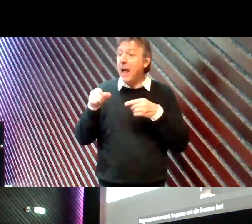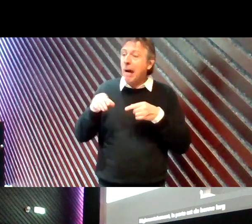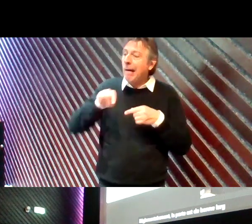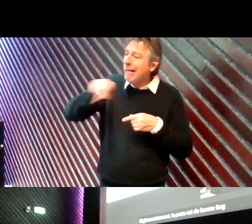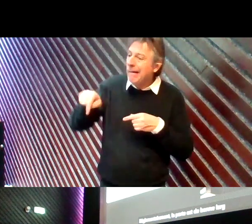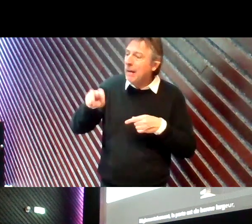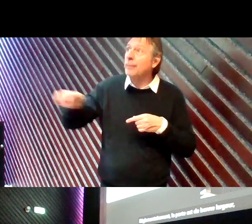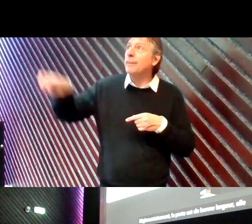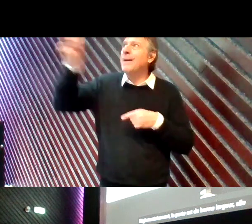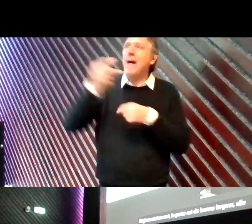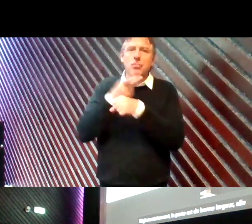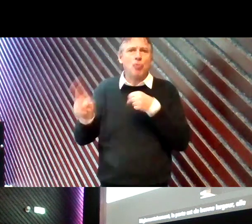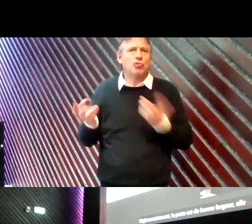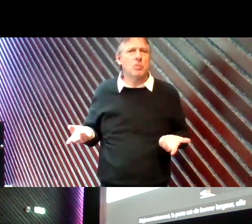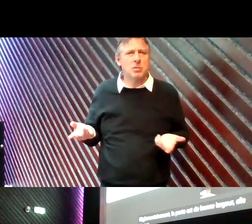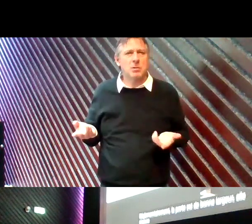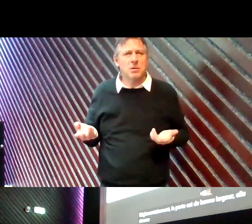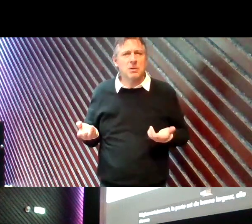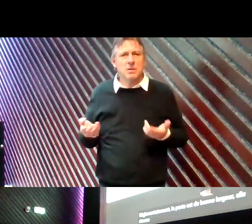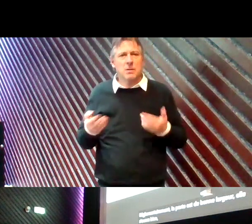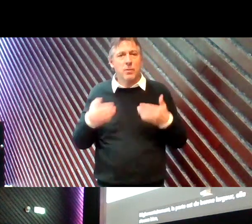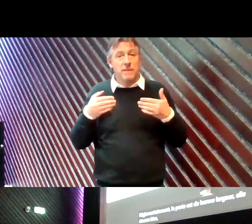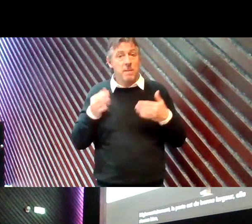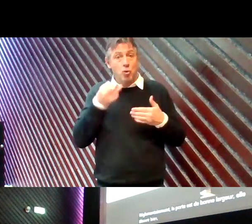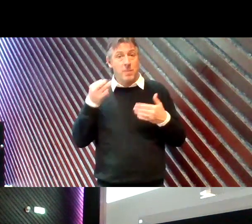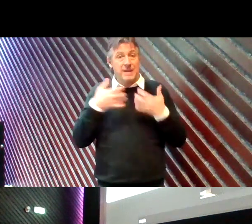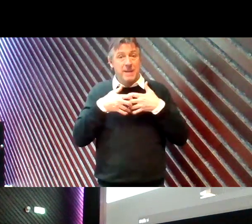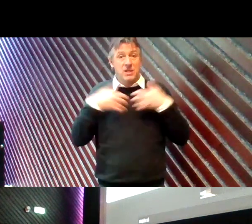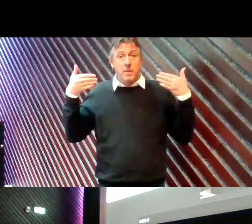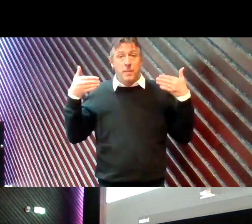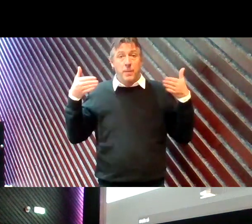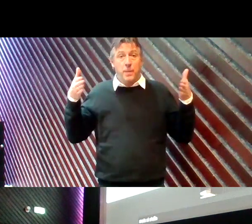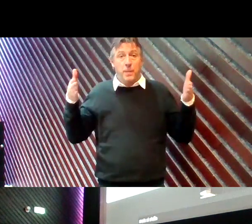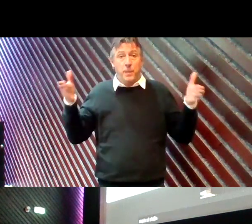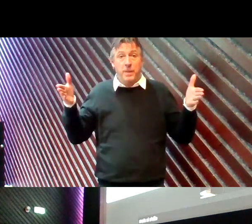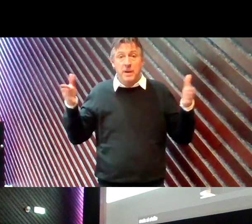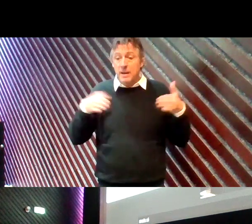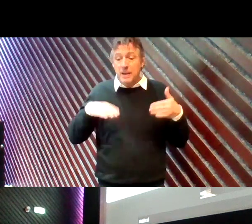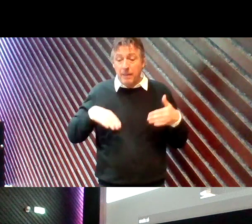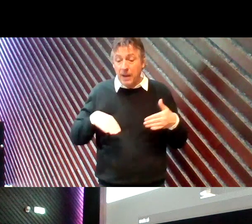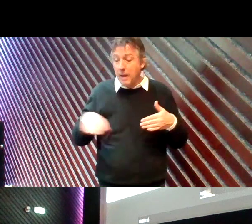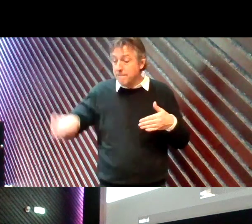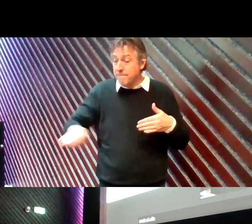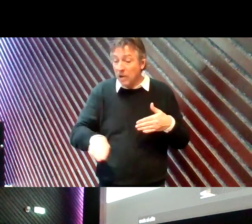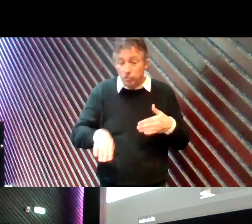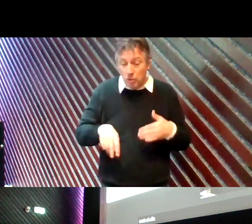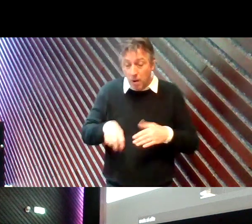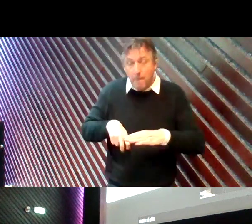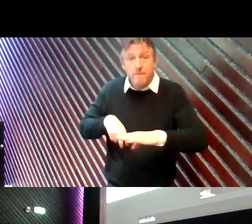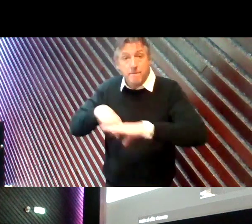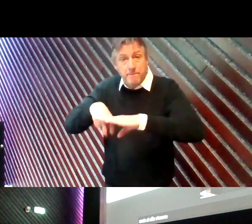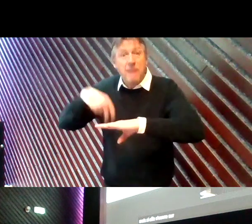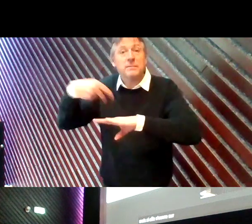un système mécanique qui permet de l'ouvrir automatiquement mais si elle s'ouvre sur un escalier qui vous fait très boucher c'est pas le but et donc du coup c'est ça l'approche par l'usage